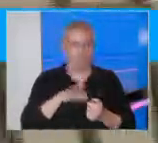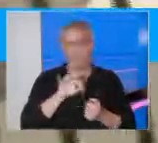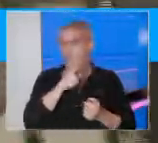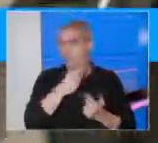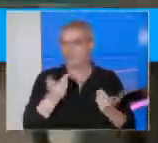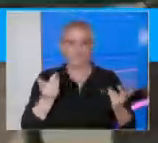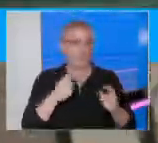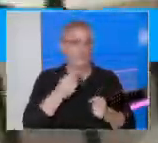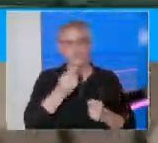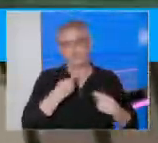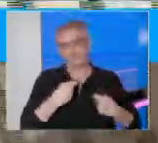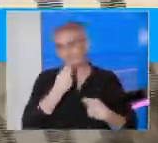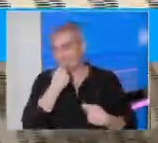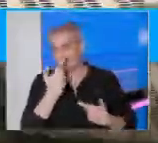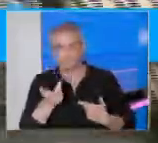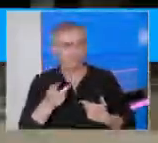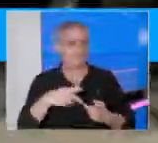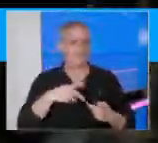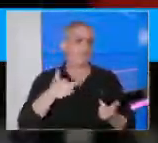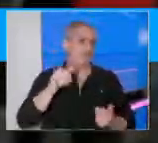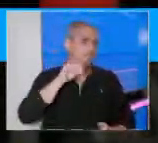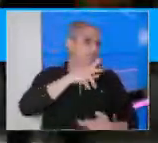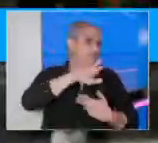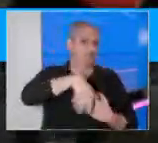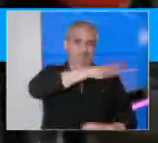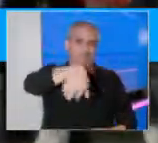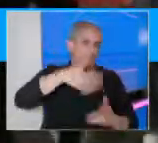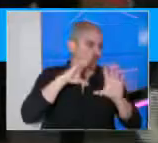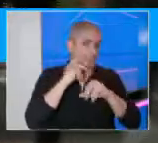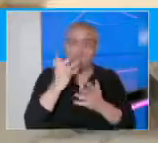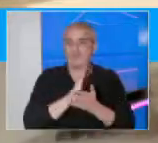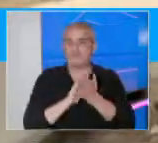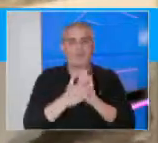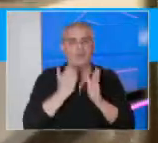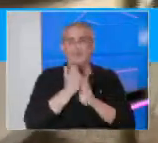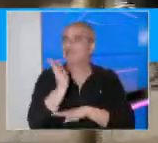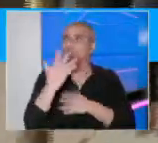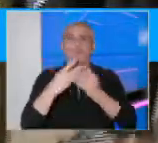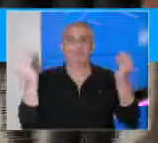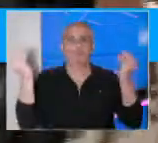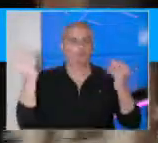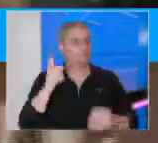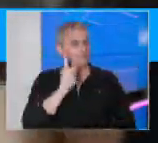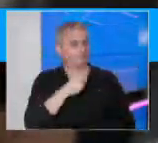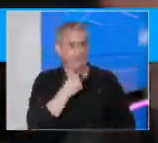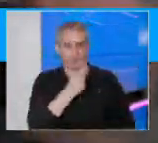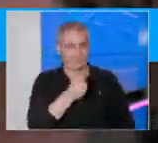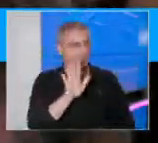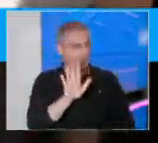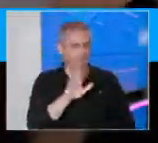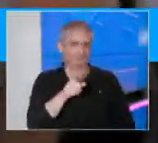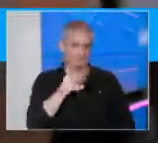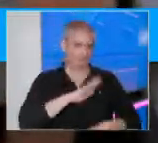אותם בפיצוציות, ובגני שעשועים בלילות, הם פשוט איבדו את הכיוון. כן, רונית, צריך לומר, את אשת